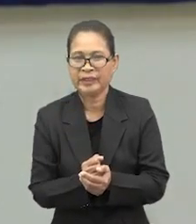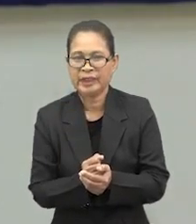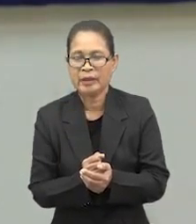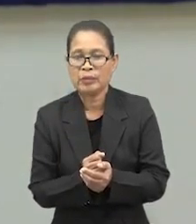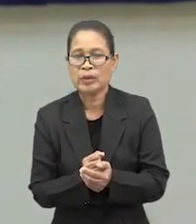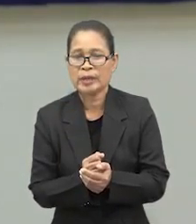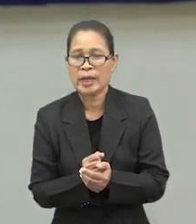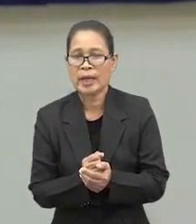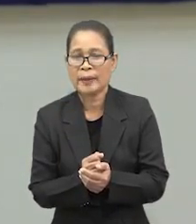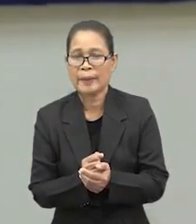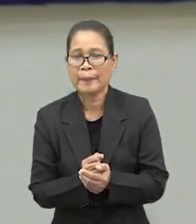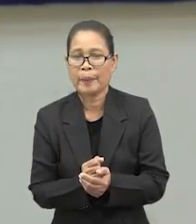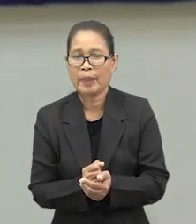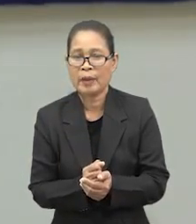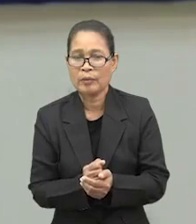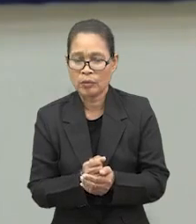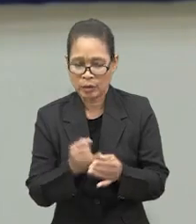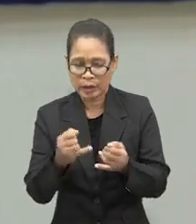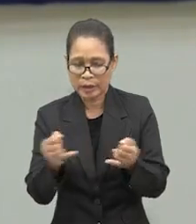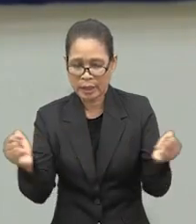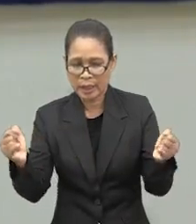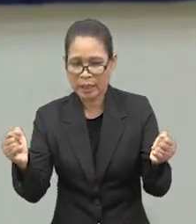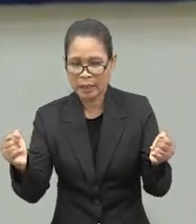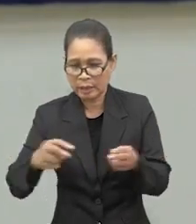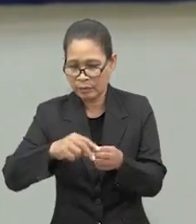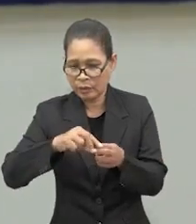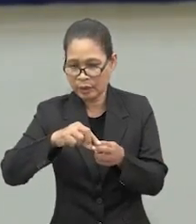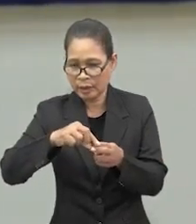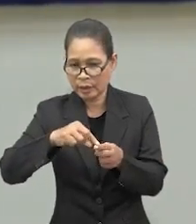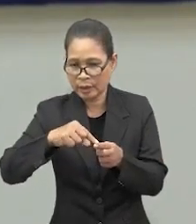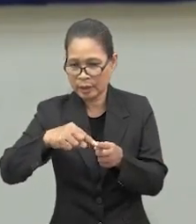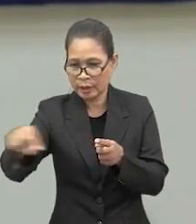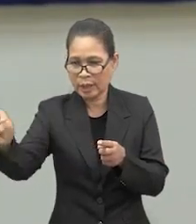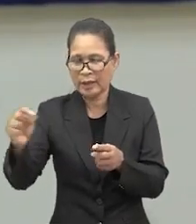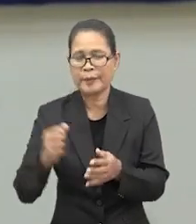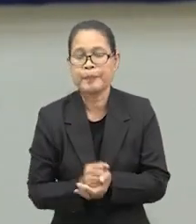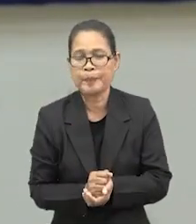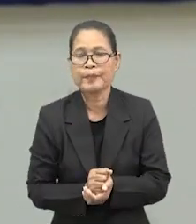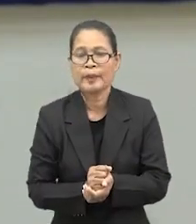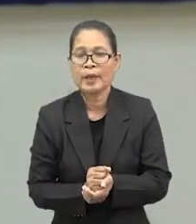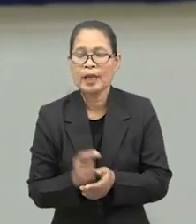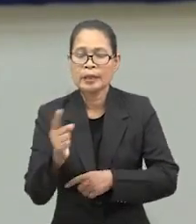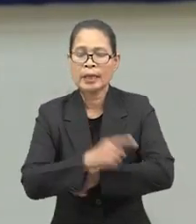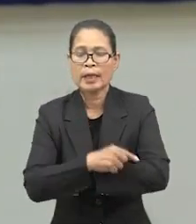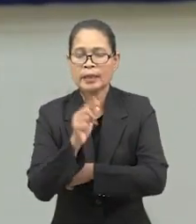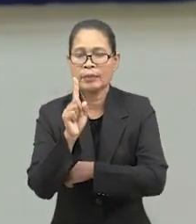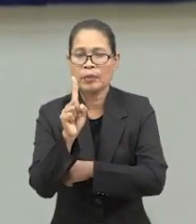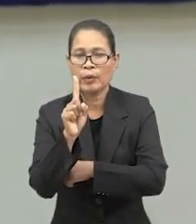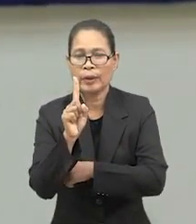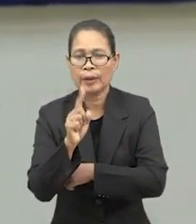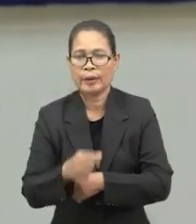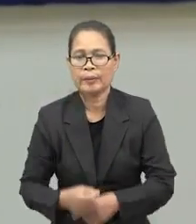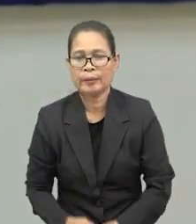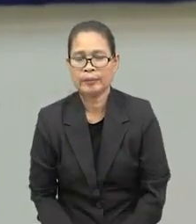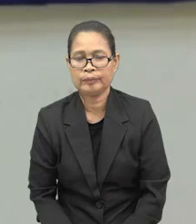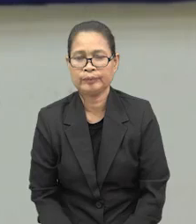rạp chu chul lâu mui xài chà chừng ngay tí mui